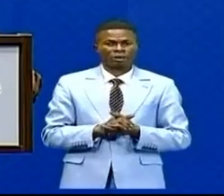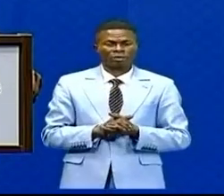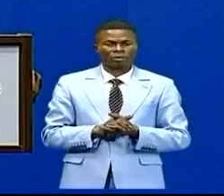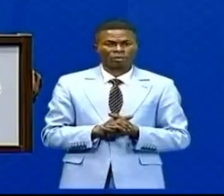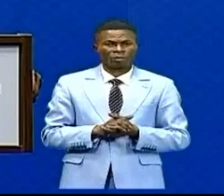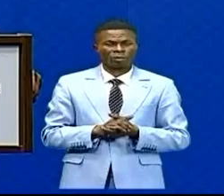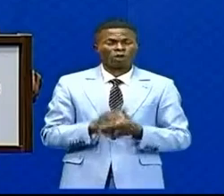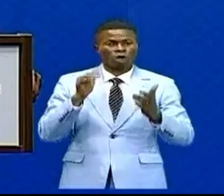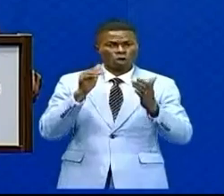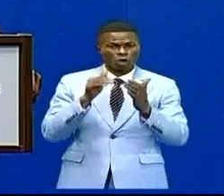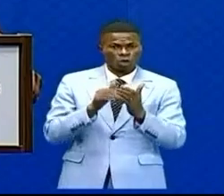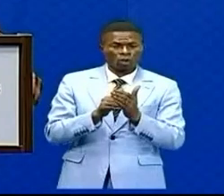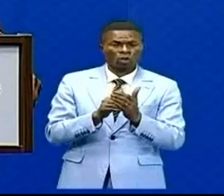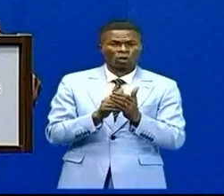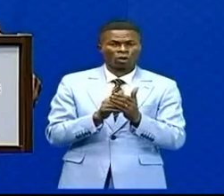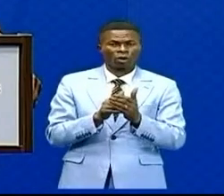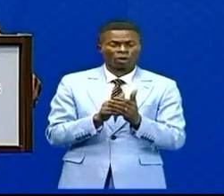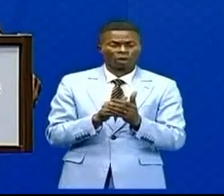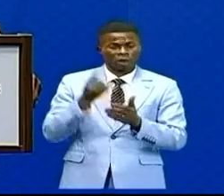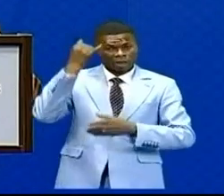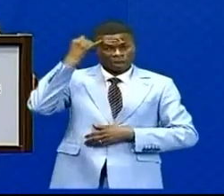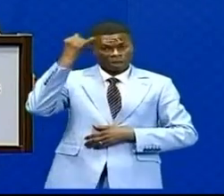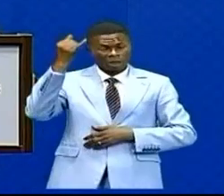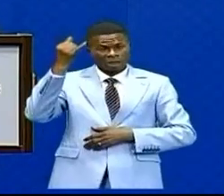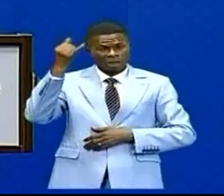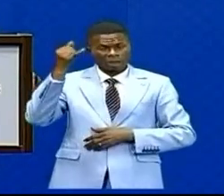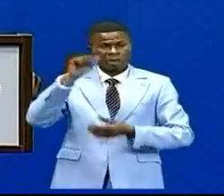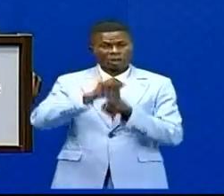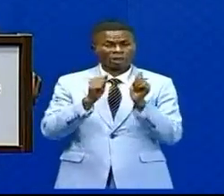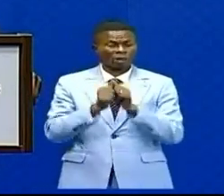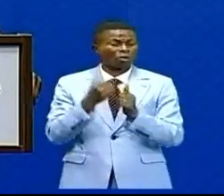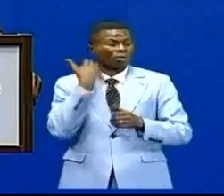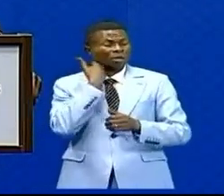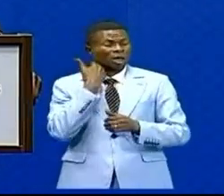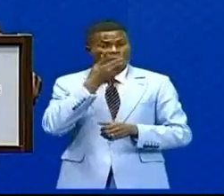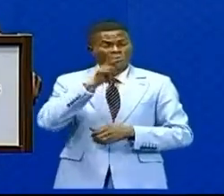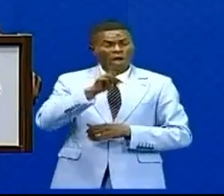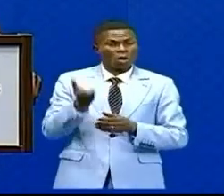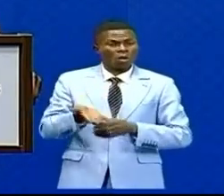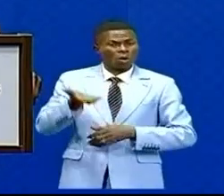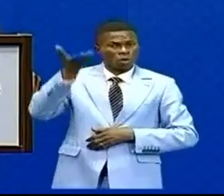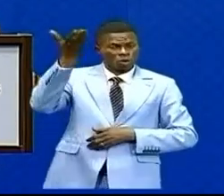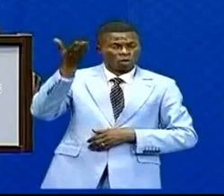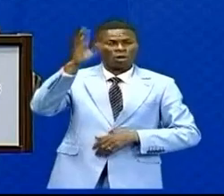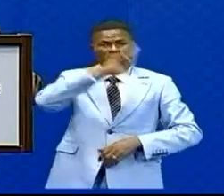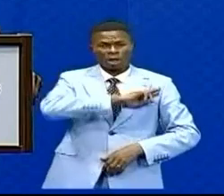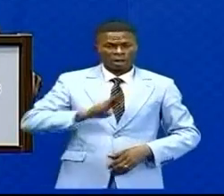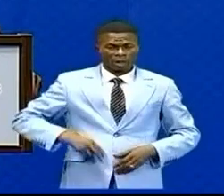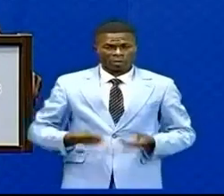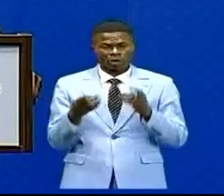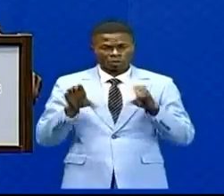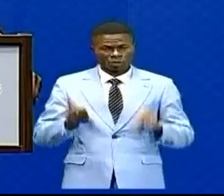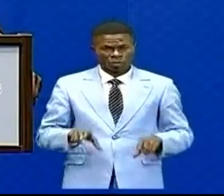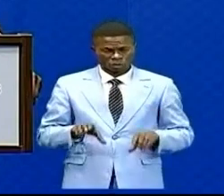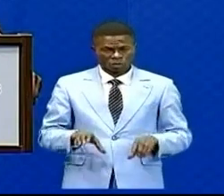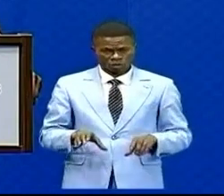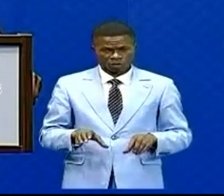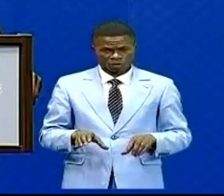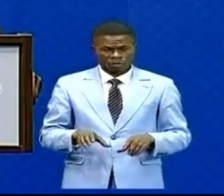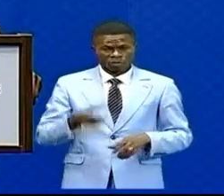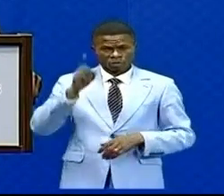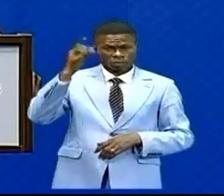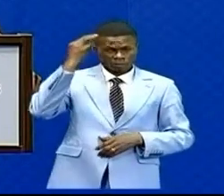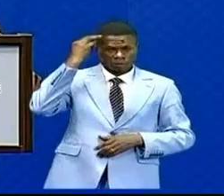Au regard de la tendance à la hausse des cas de COVID-19 en République démocratique du Congo, le